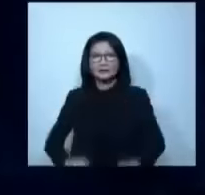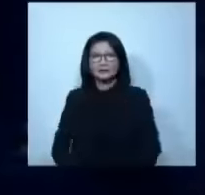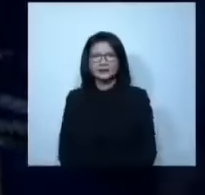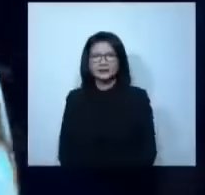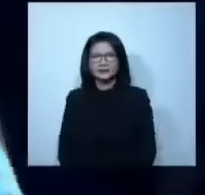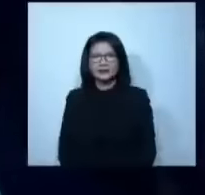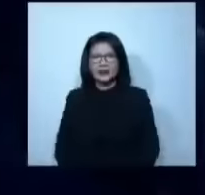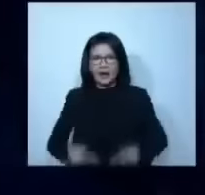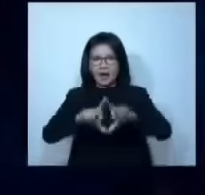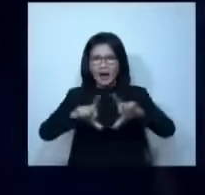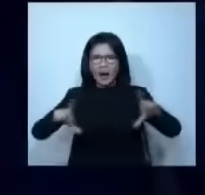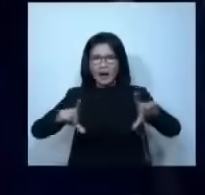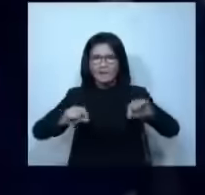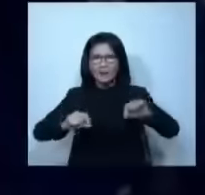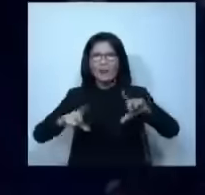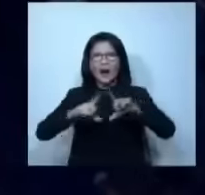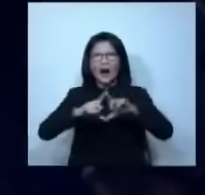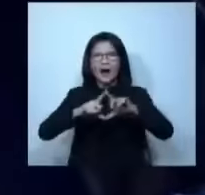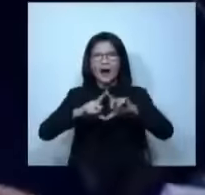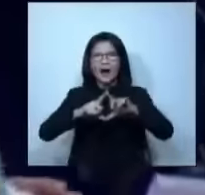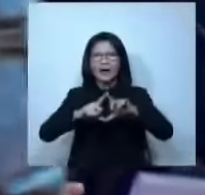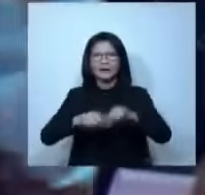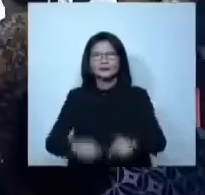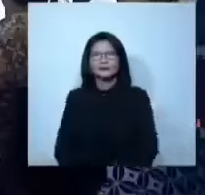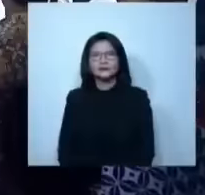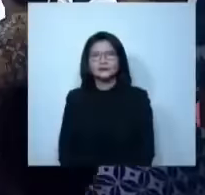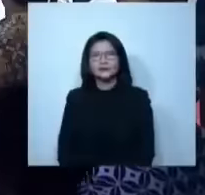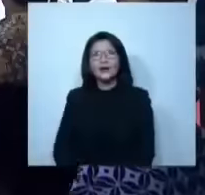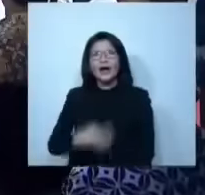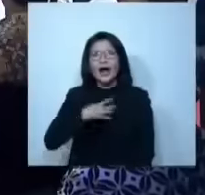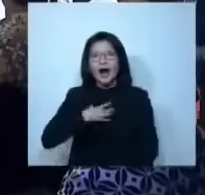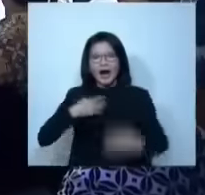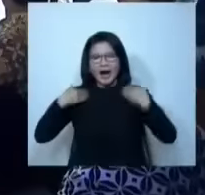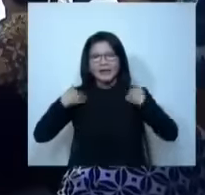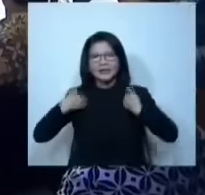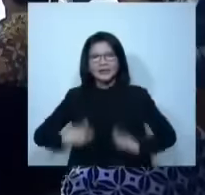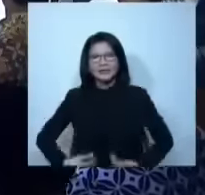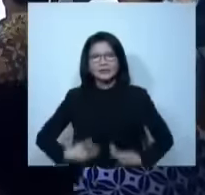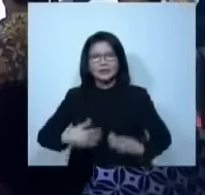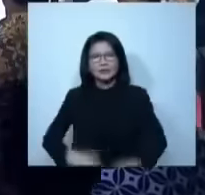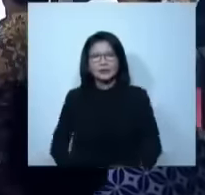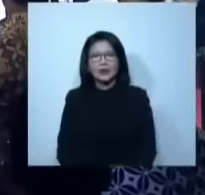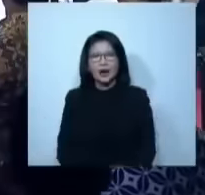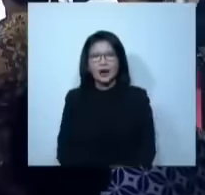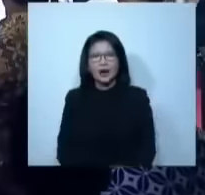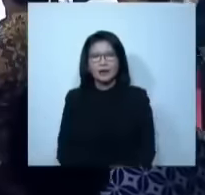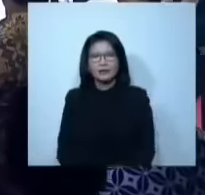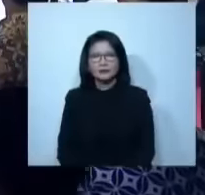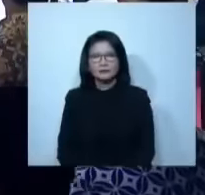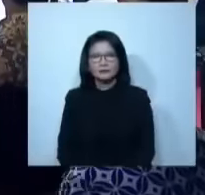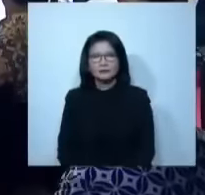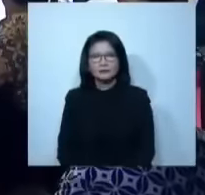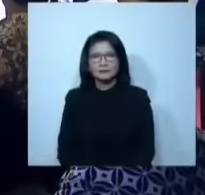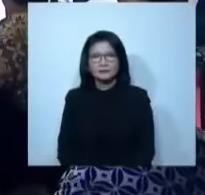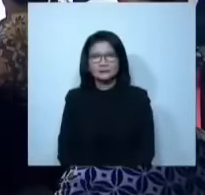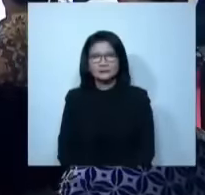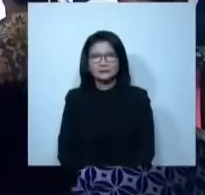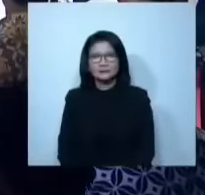amplop A untuk hak asasi manusia. Oke, Baik.